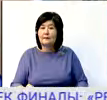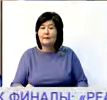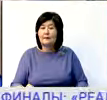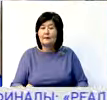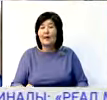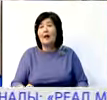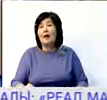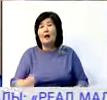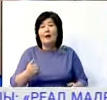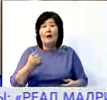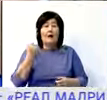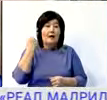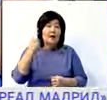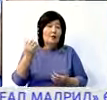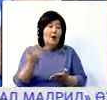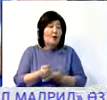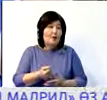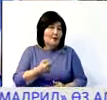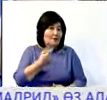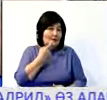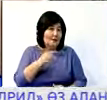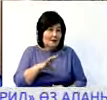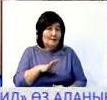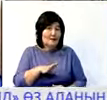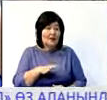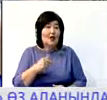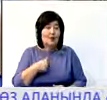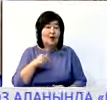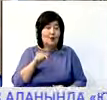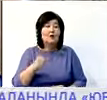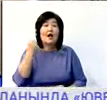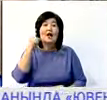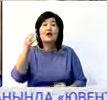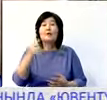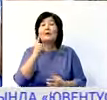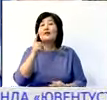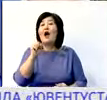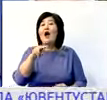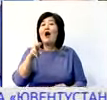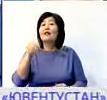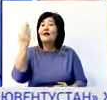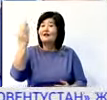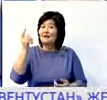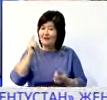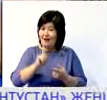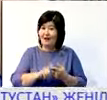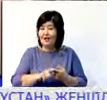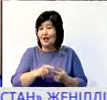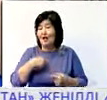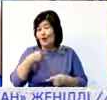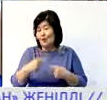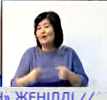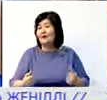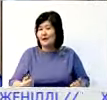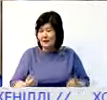Жарыста жеңімпаз болу оңайға тиген жоқ. Мен осылар жеңімпаз болдым, әуел Алланың арқасы. Одан соң мен үшін тер